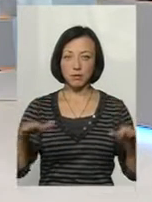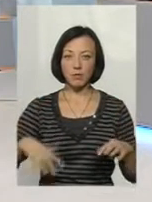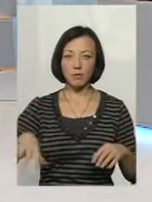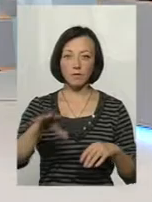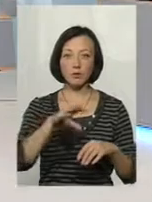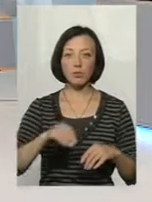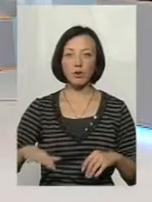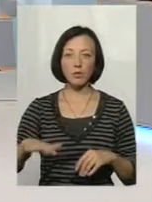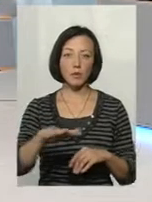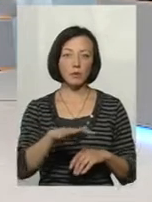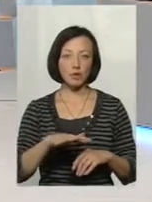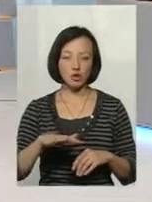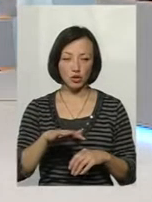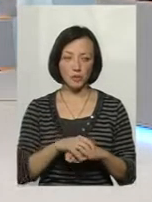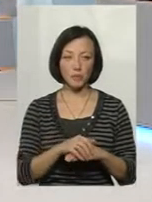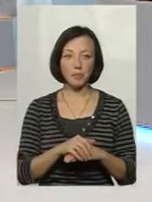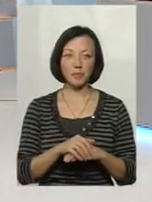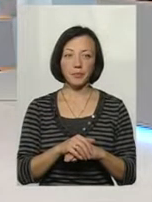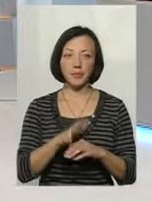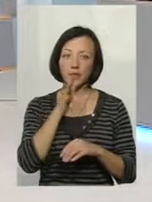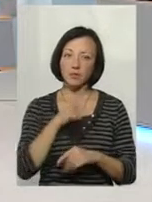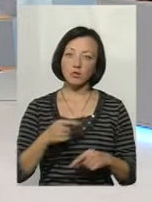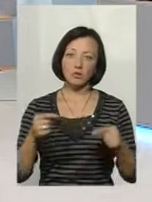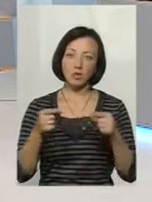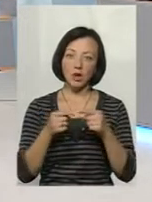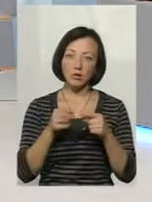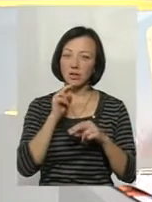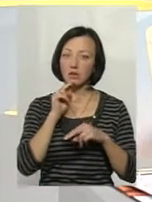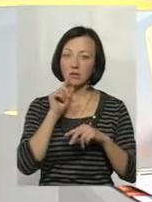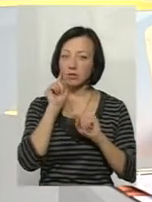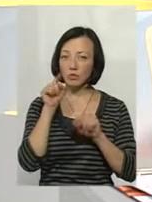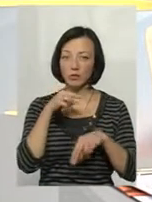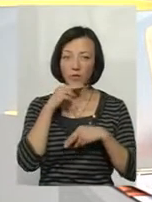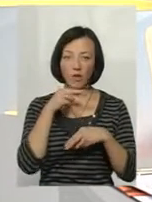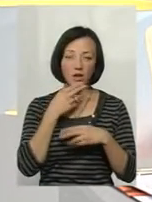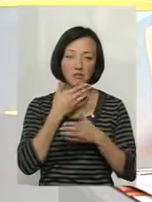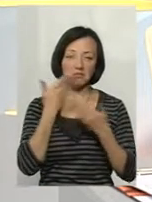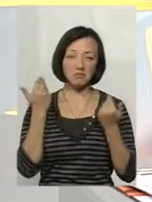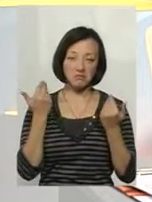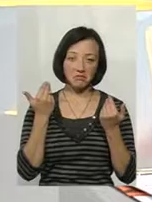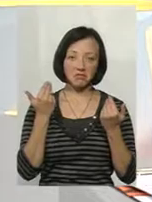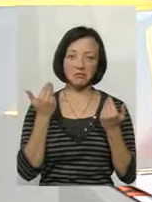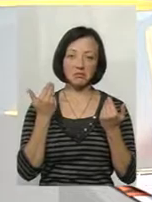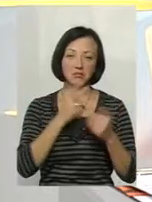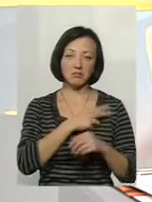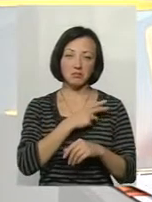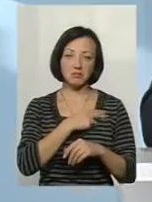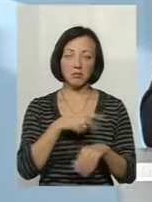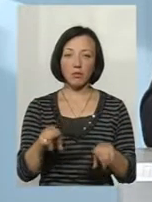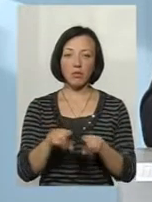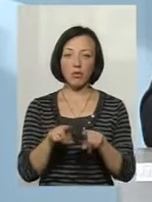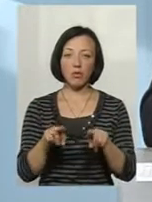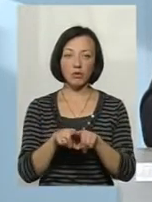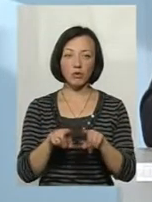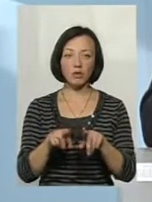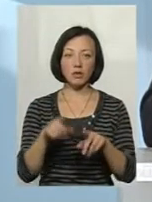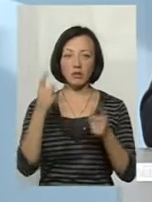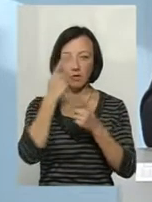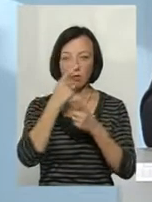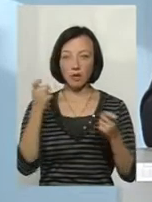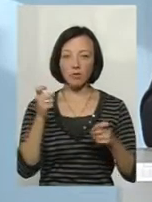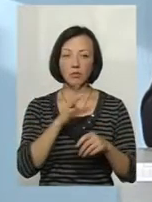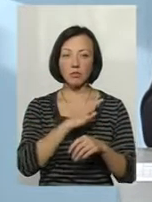приміщенні. Вчасно не звернули люди увагу. Так, вони не звернули, видно, увагу, тим більше, що ніби була така